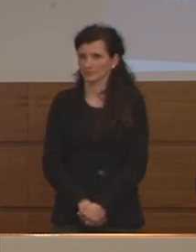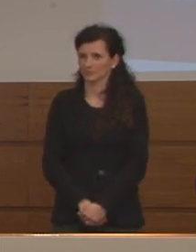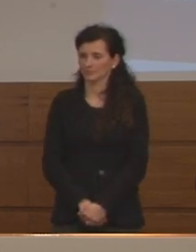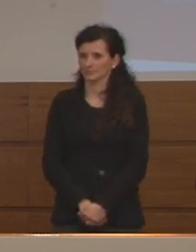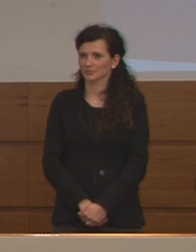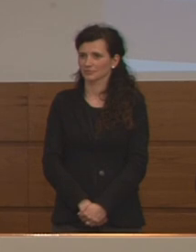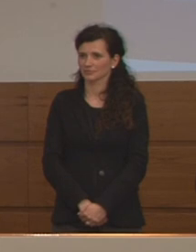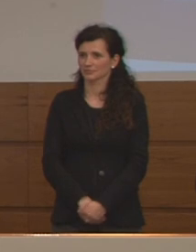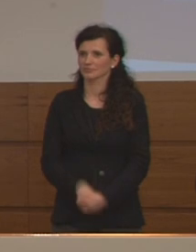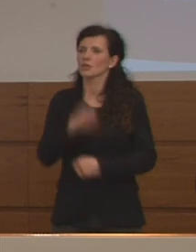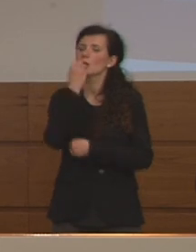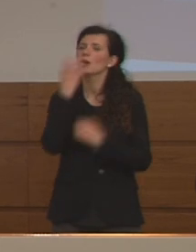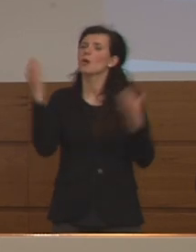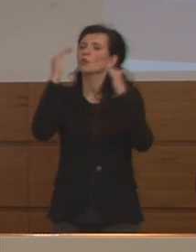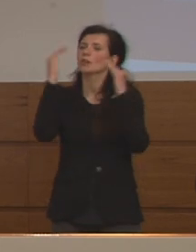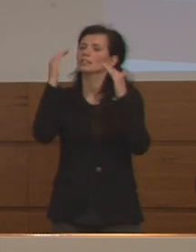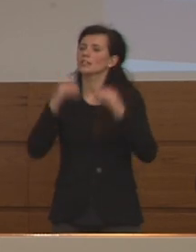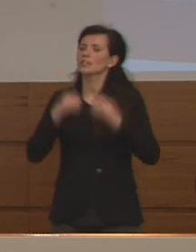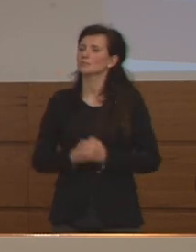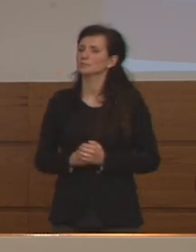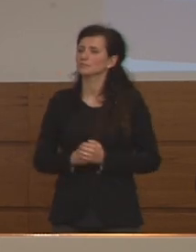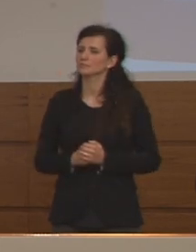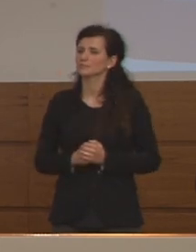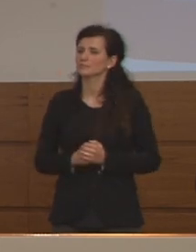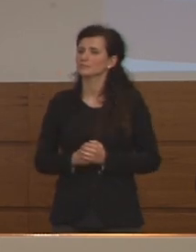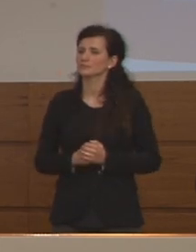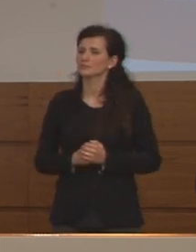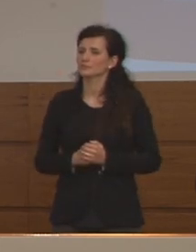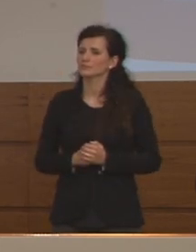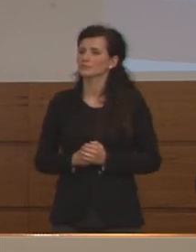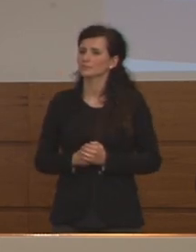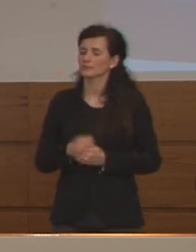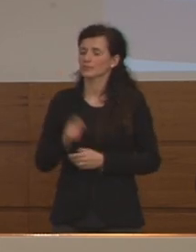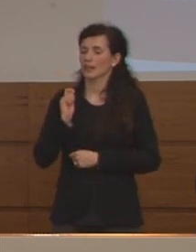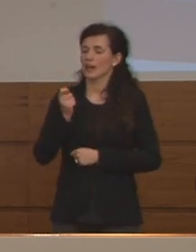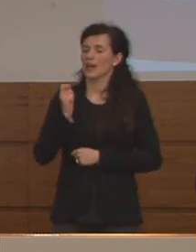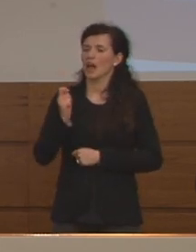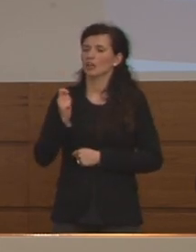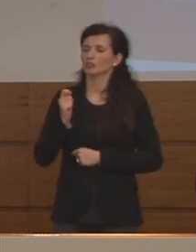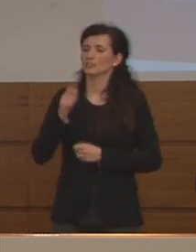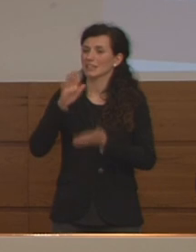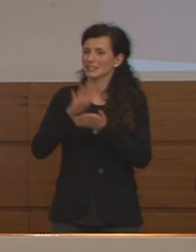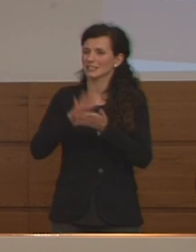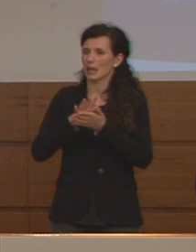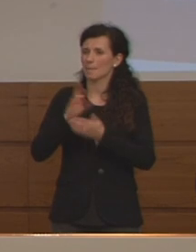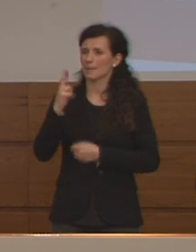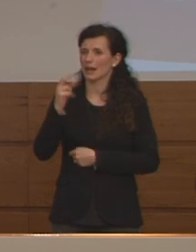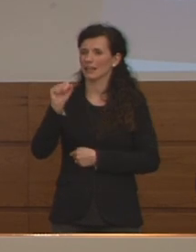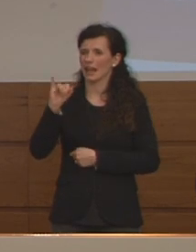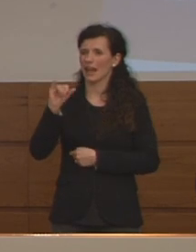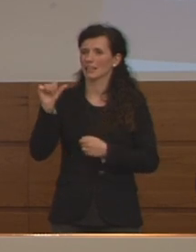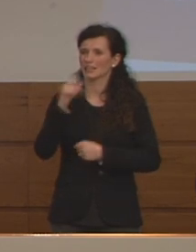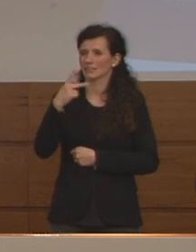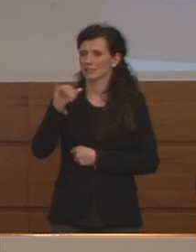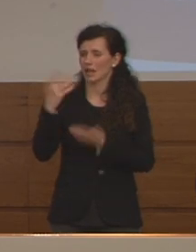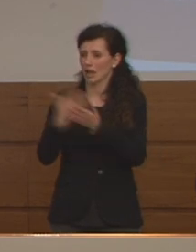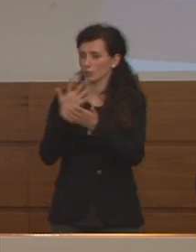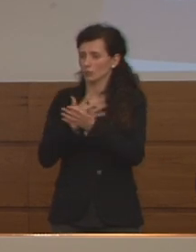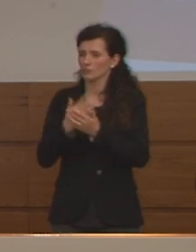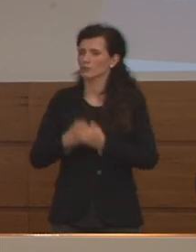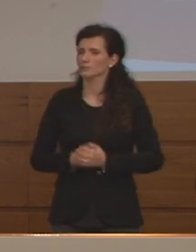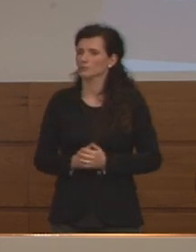buona sera prima cosa sono una barra di agenzia di stampa sky news prima domanda al lotto